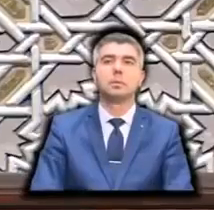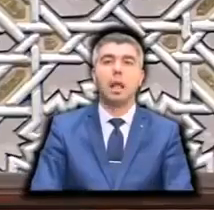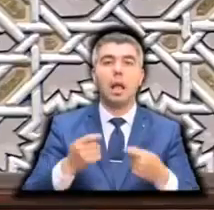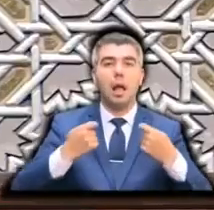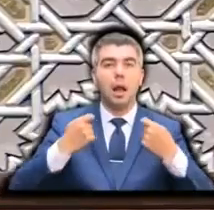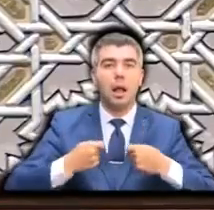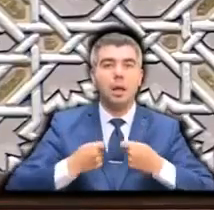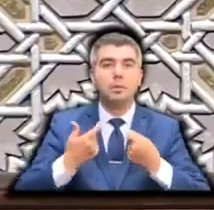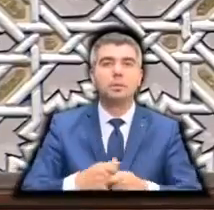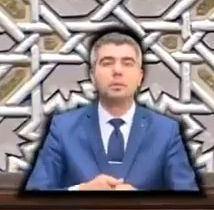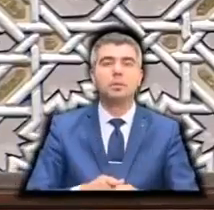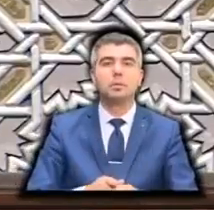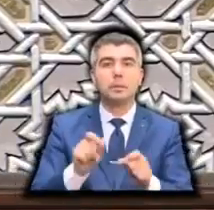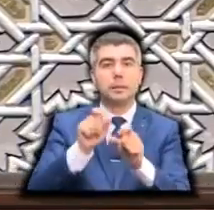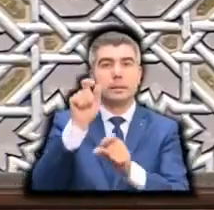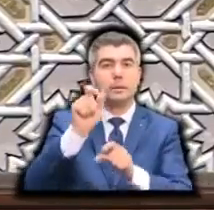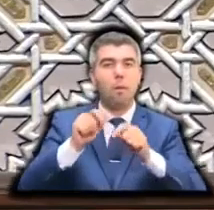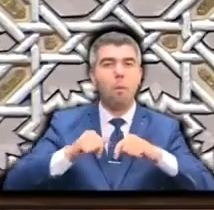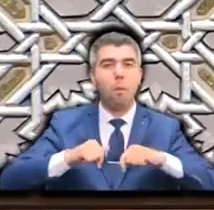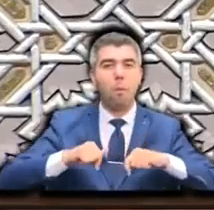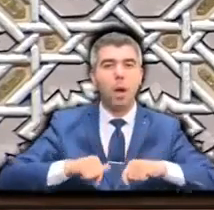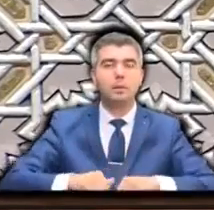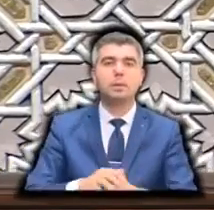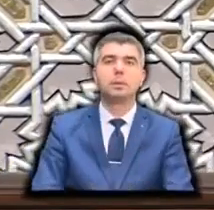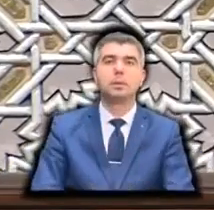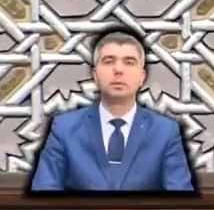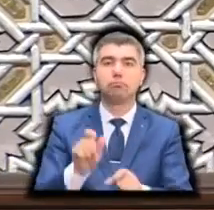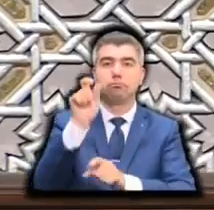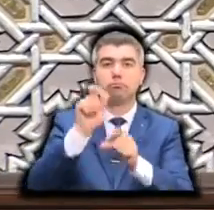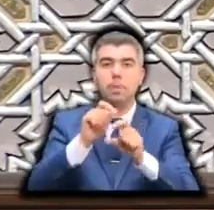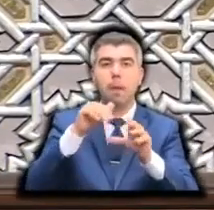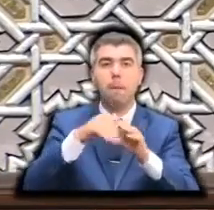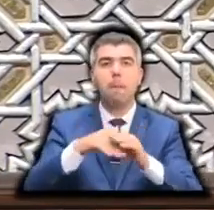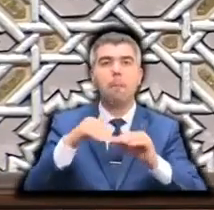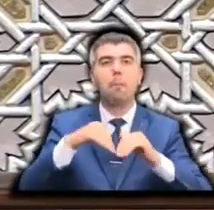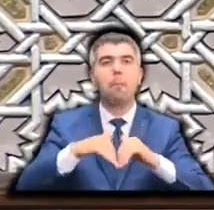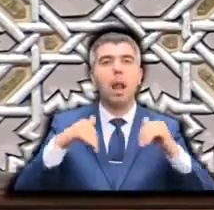السادة والسيدات الوزراء، السادة والسيدات النواب المحترمين،